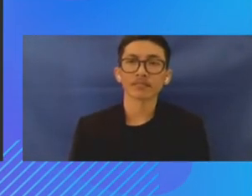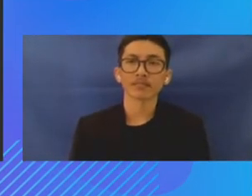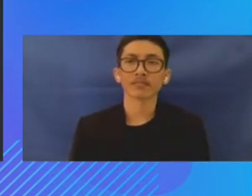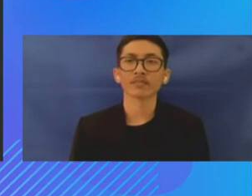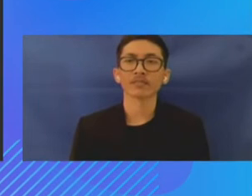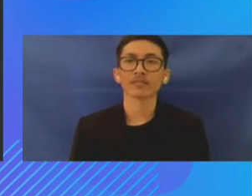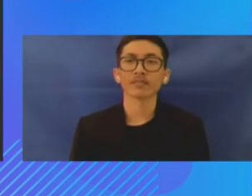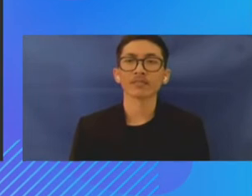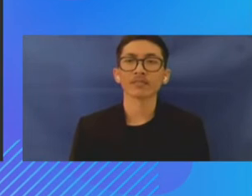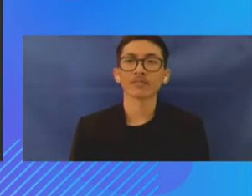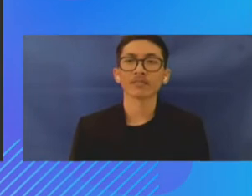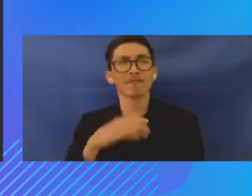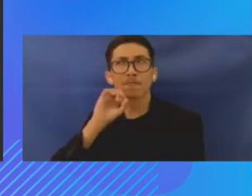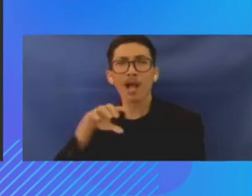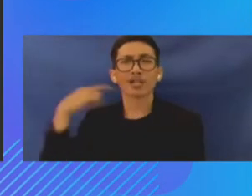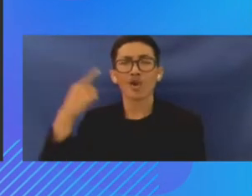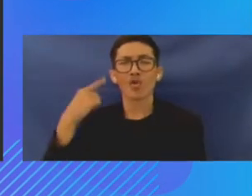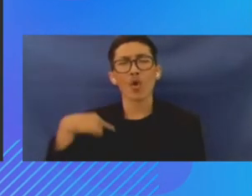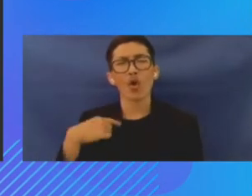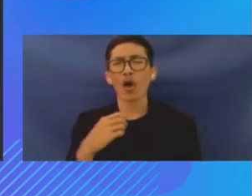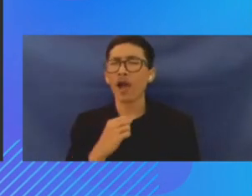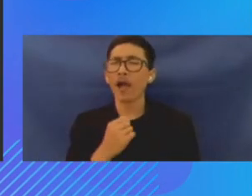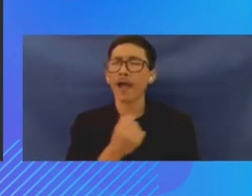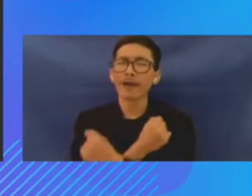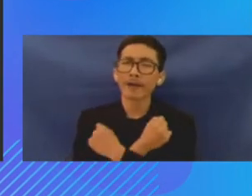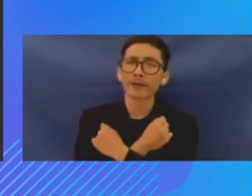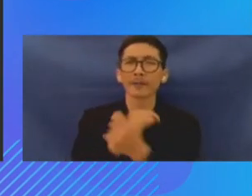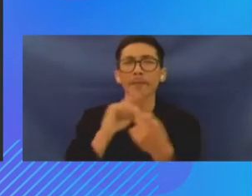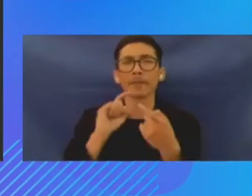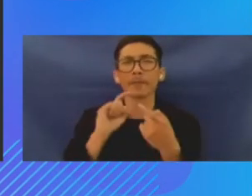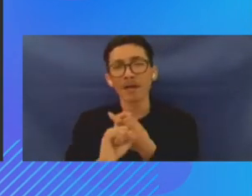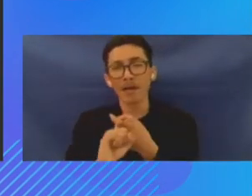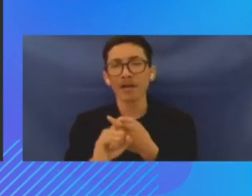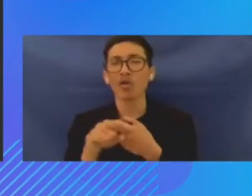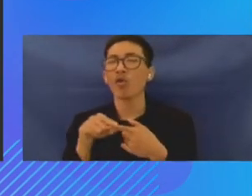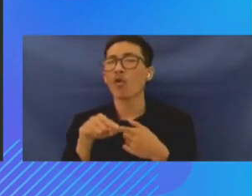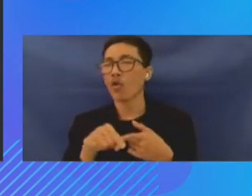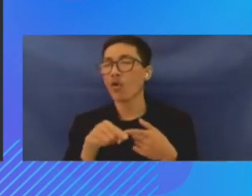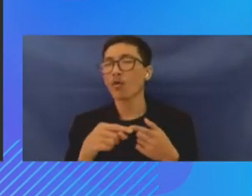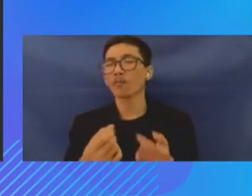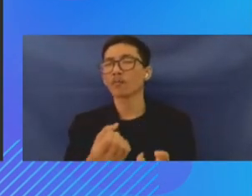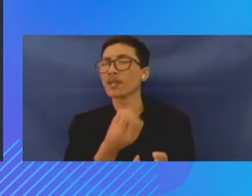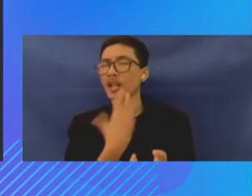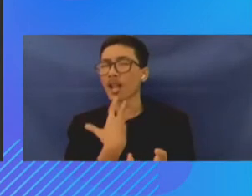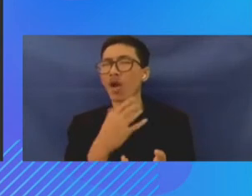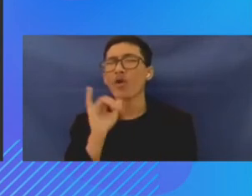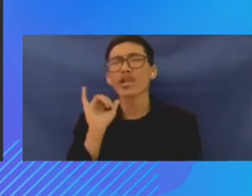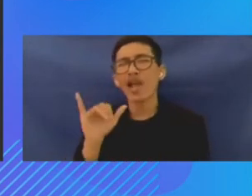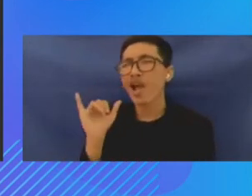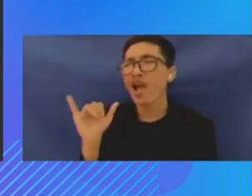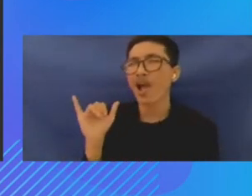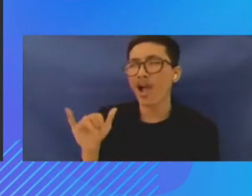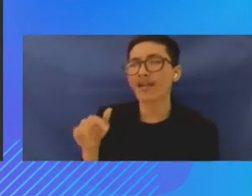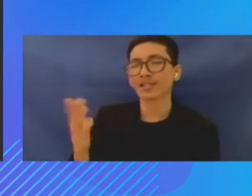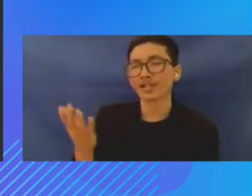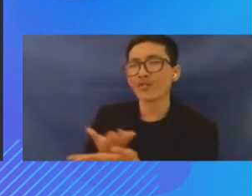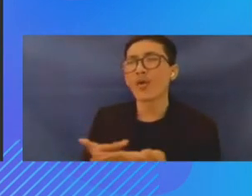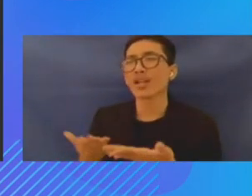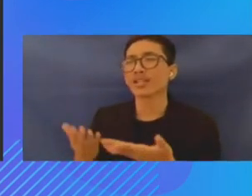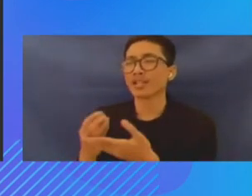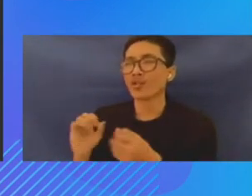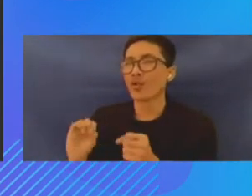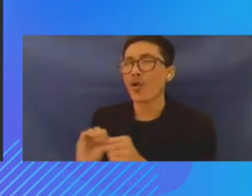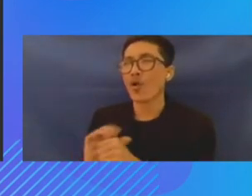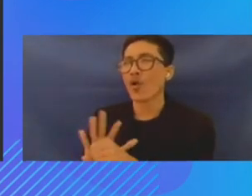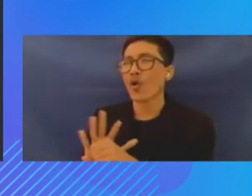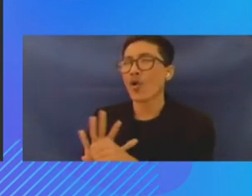gitu, aku pengen gitu, cuman ya karena kondisi pandemi tidak memungkinkan untuk kita bisa bertemu dengan teman-temannya leluasa